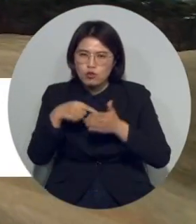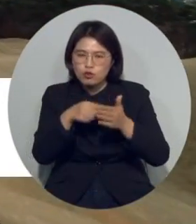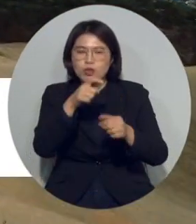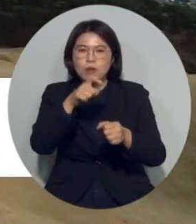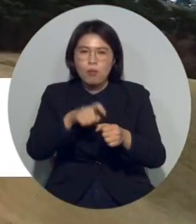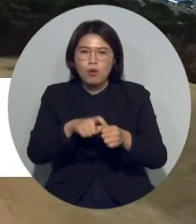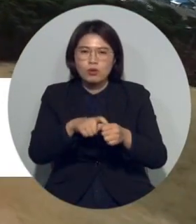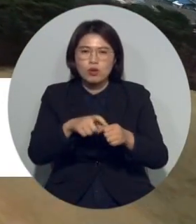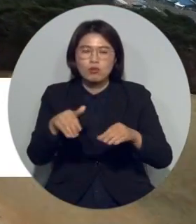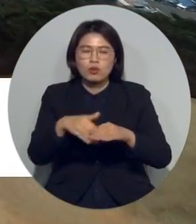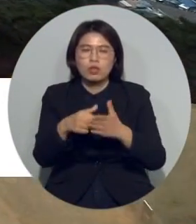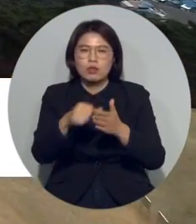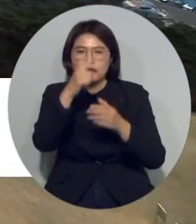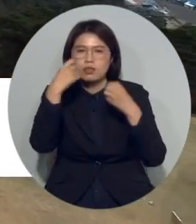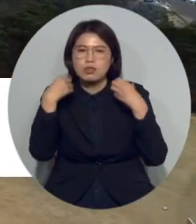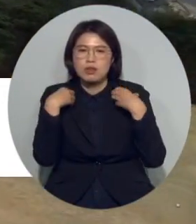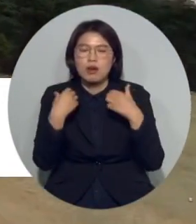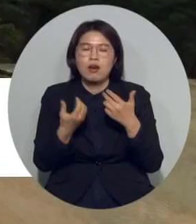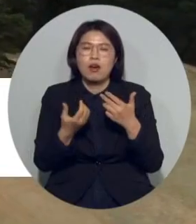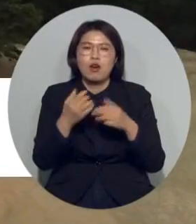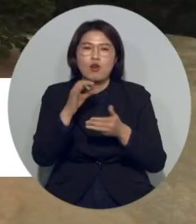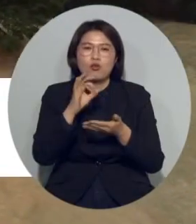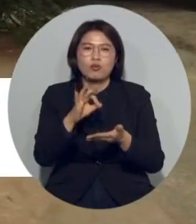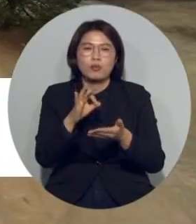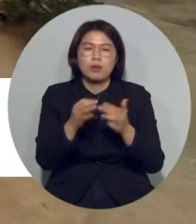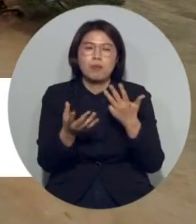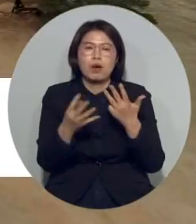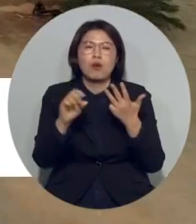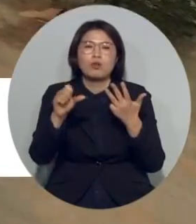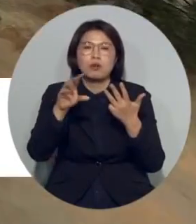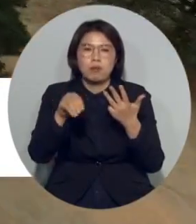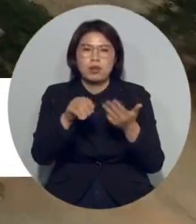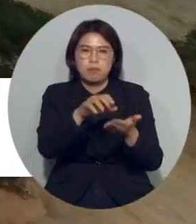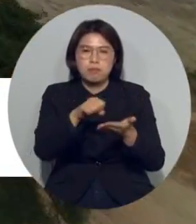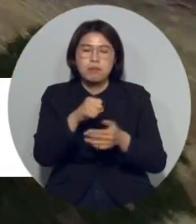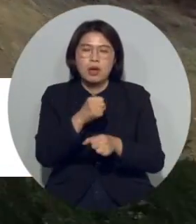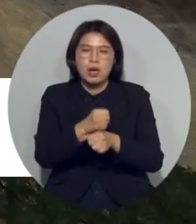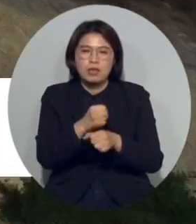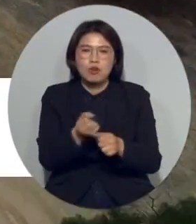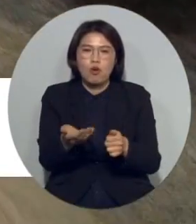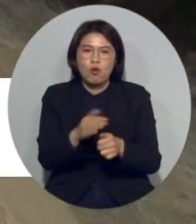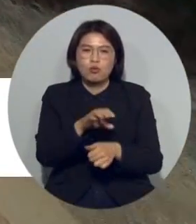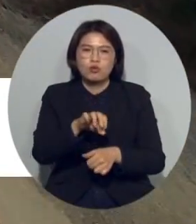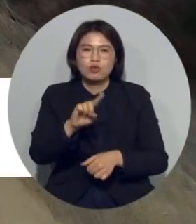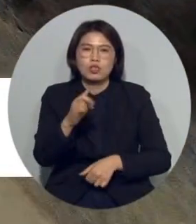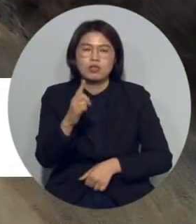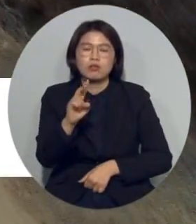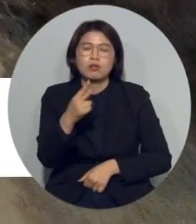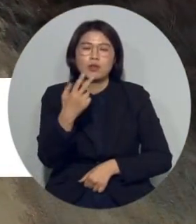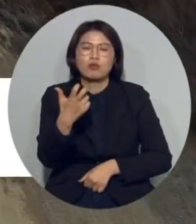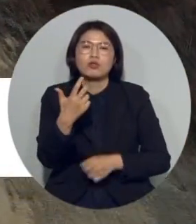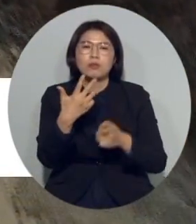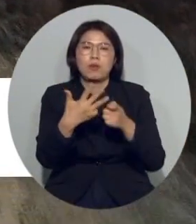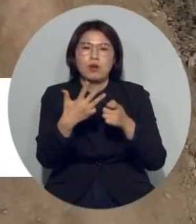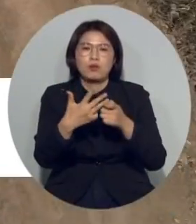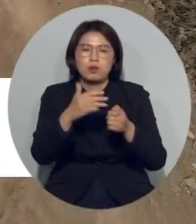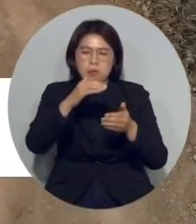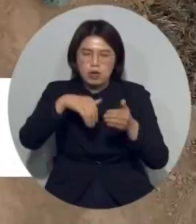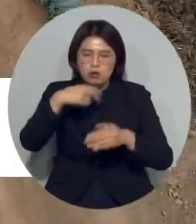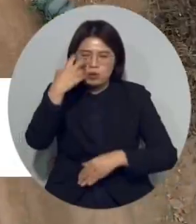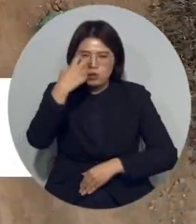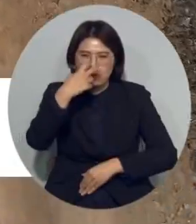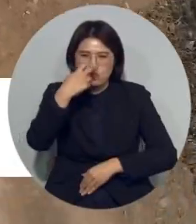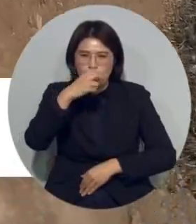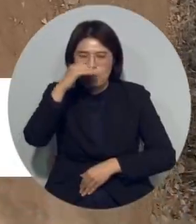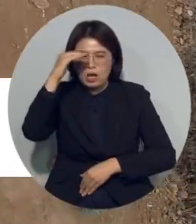문화재청 국비 의 8억 5000만원의 확보에 고령 지산동 고분군 제 268호 분 발굴조사 와